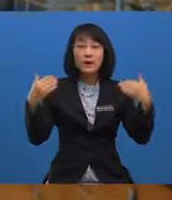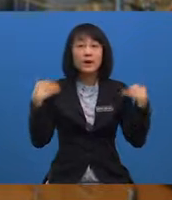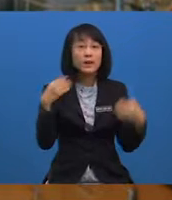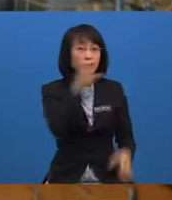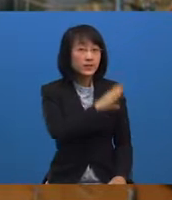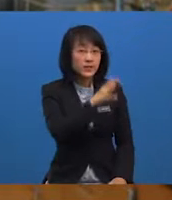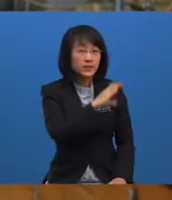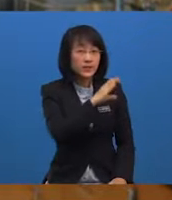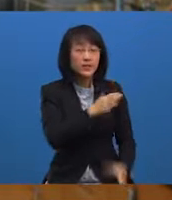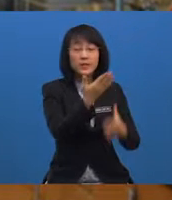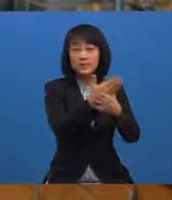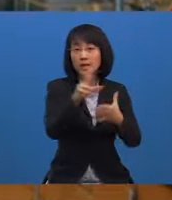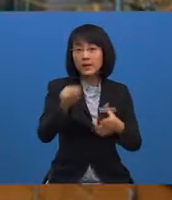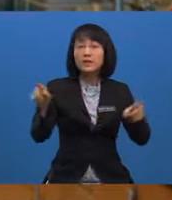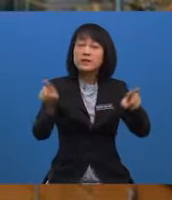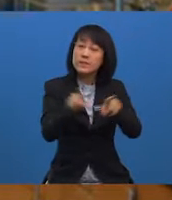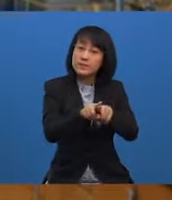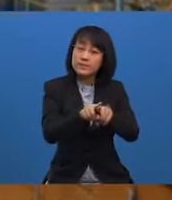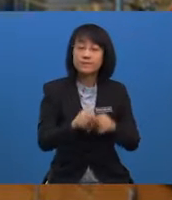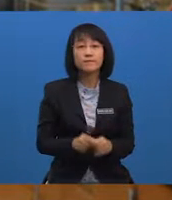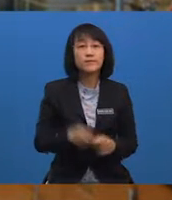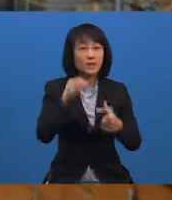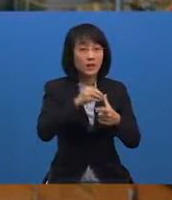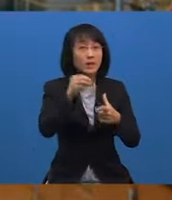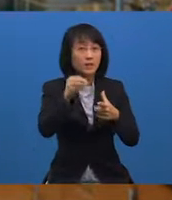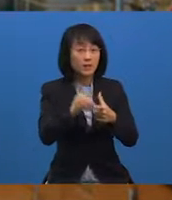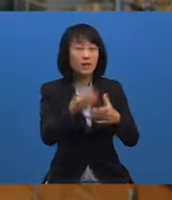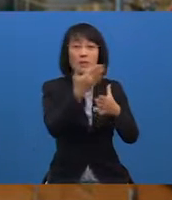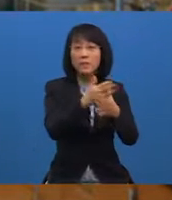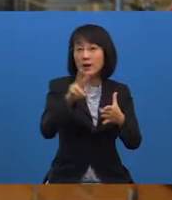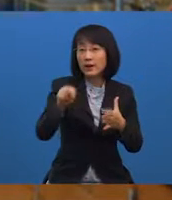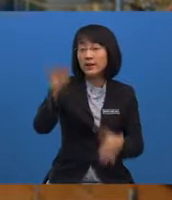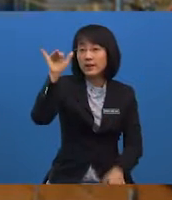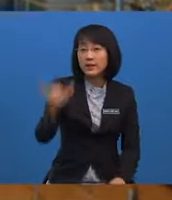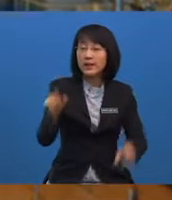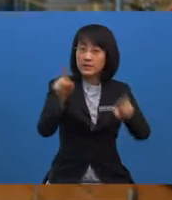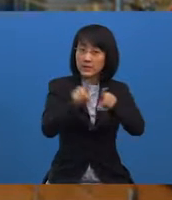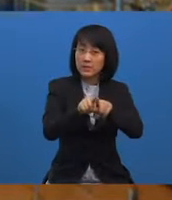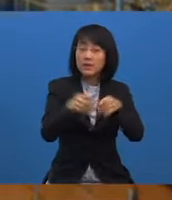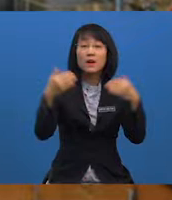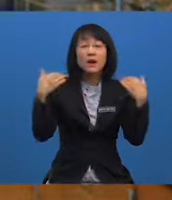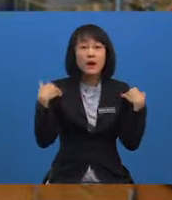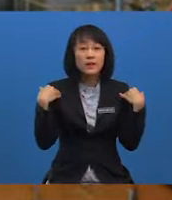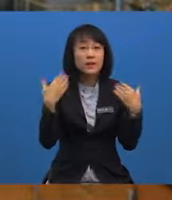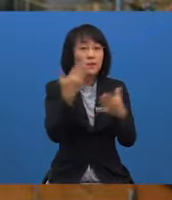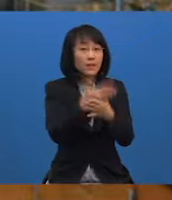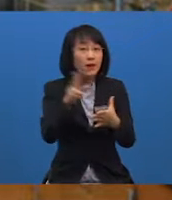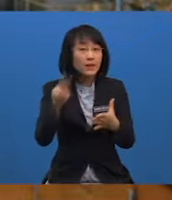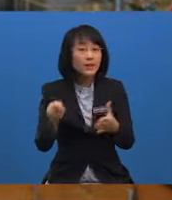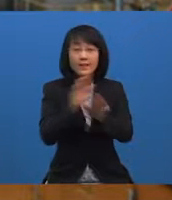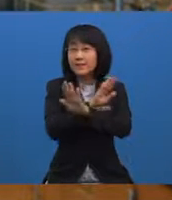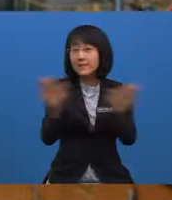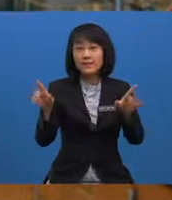ciri-ciri bahagian yang sama? Atau bahagian yang sama dan ada pula bahagian yang tidak